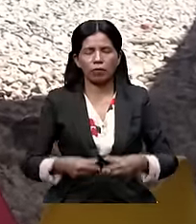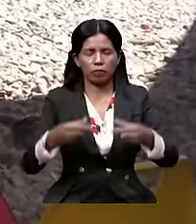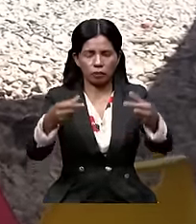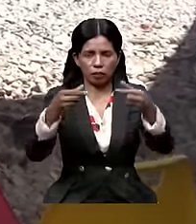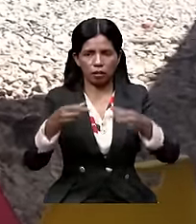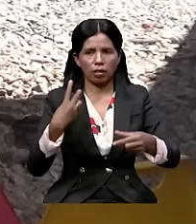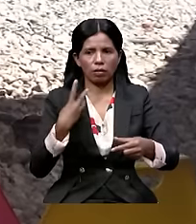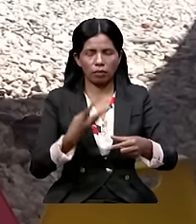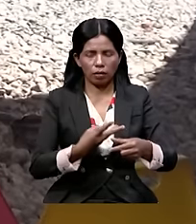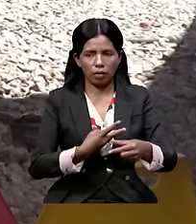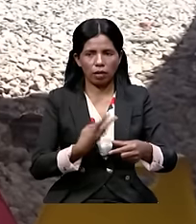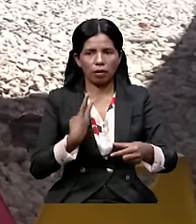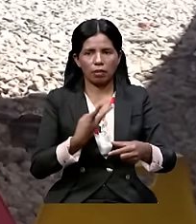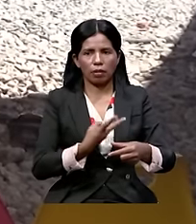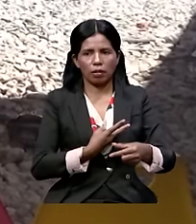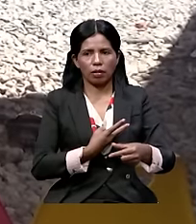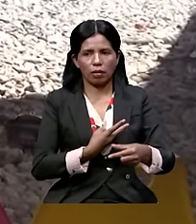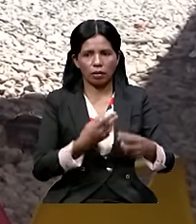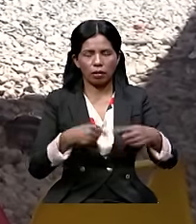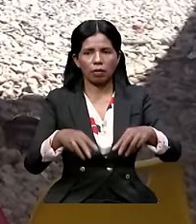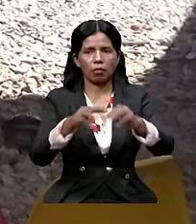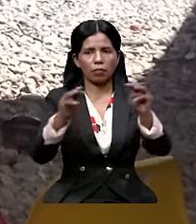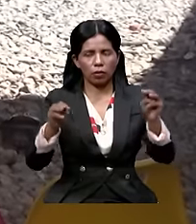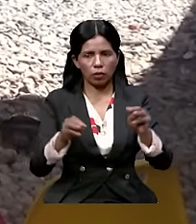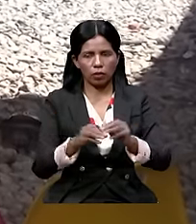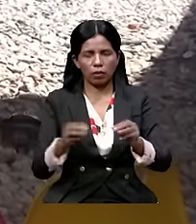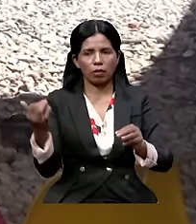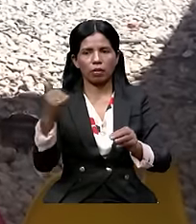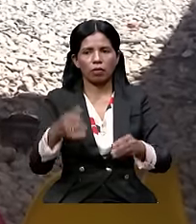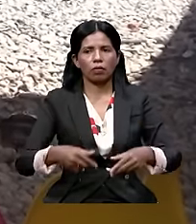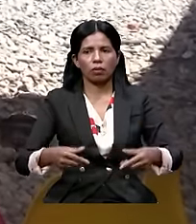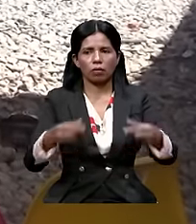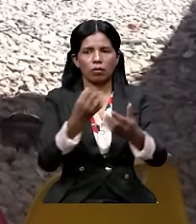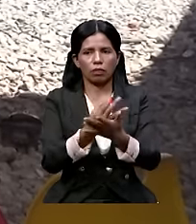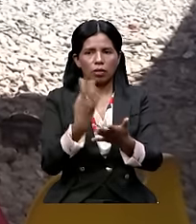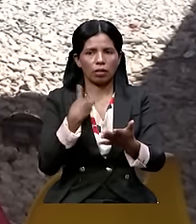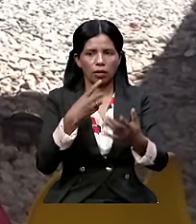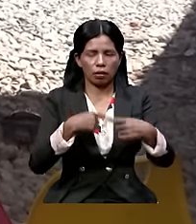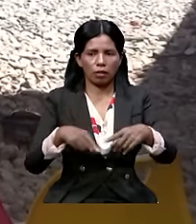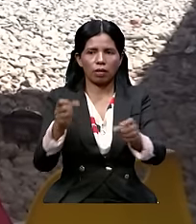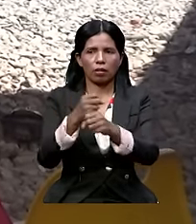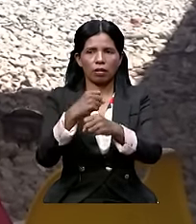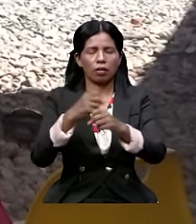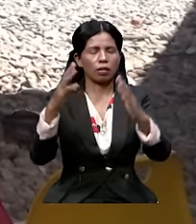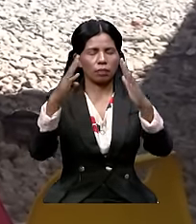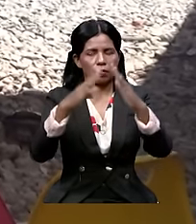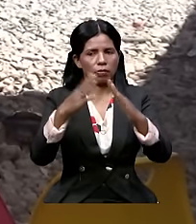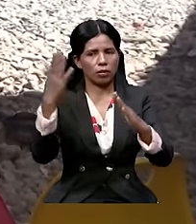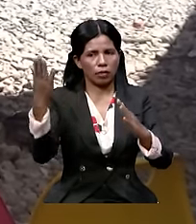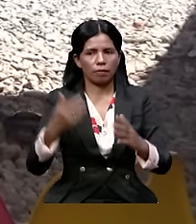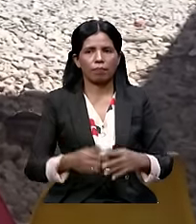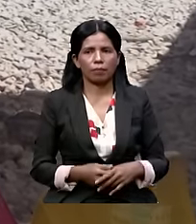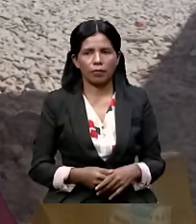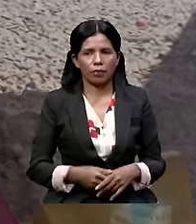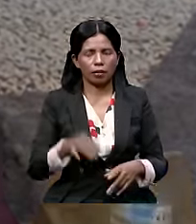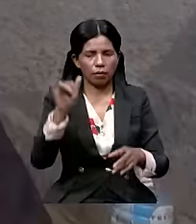fonetik ami ansa ami atu bafal munisipu karek bel fonetik kami osan para ami hodipa halo ami nu ume hene ba